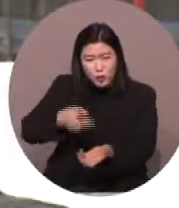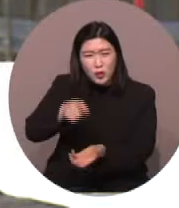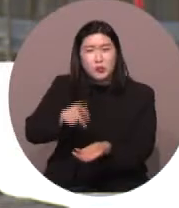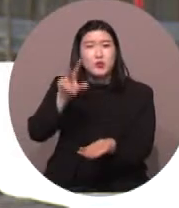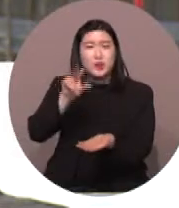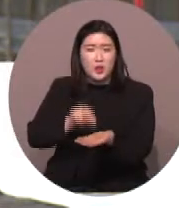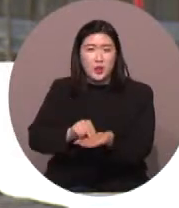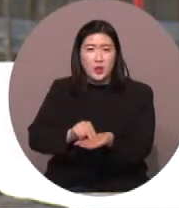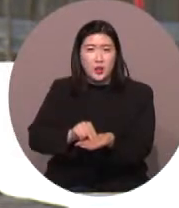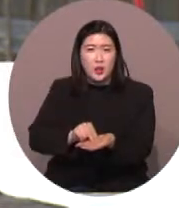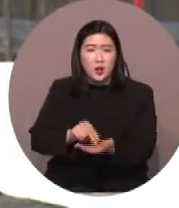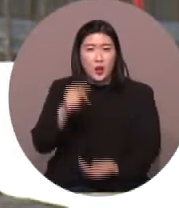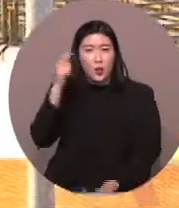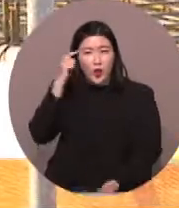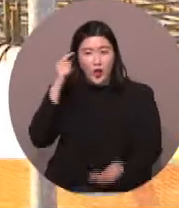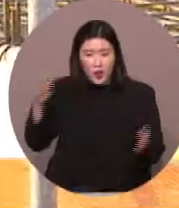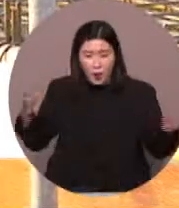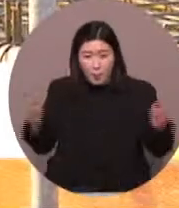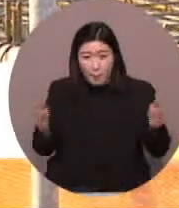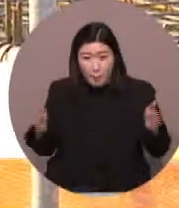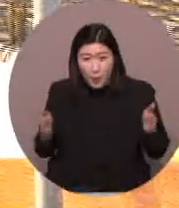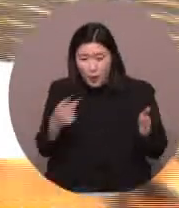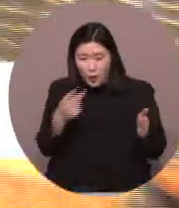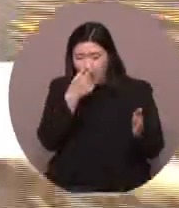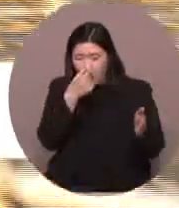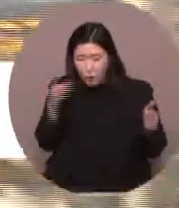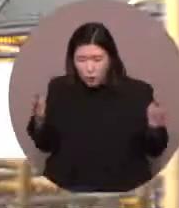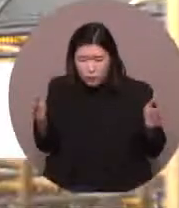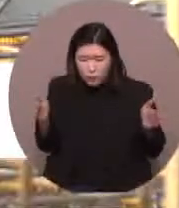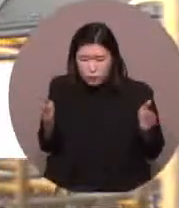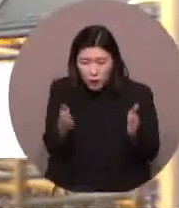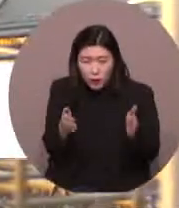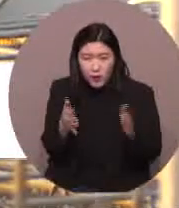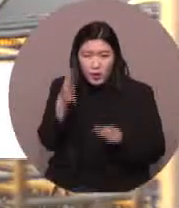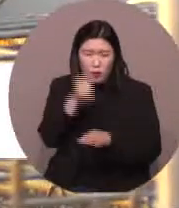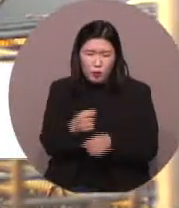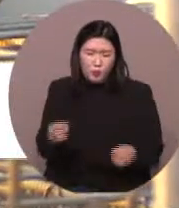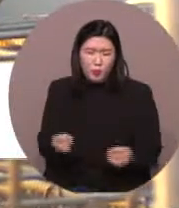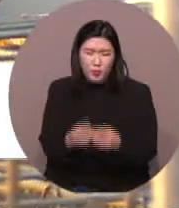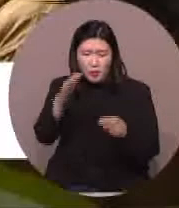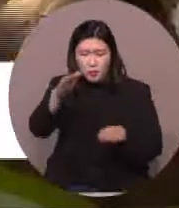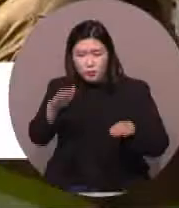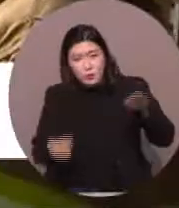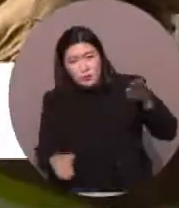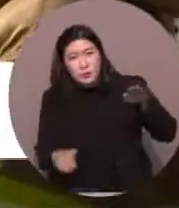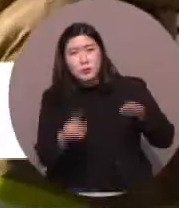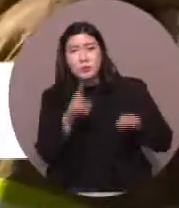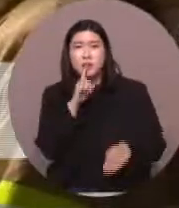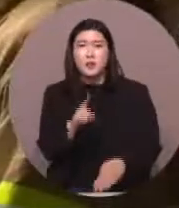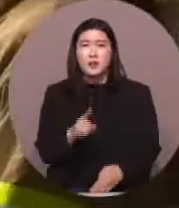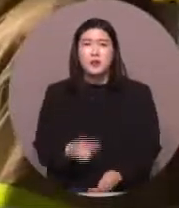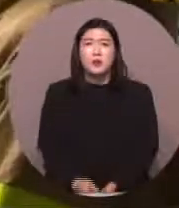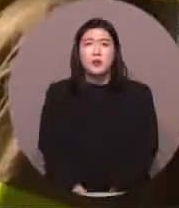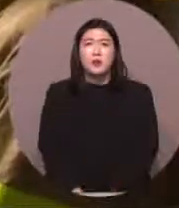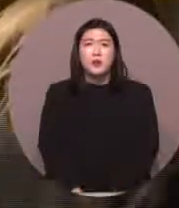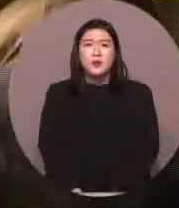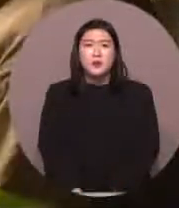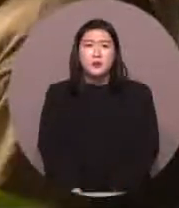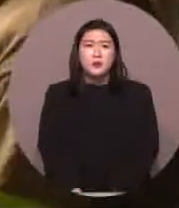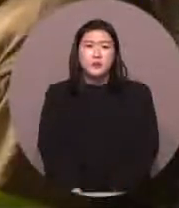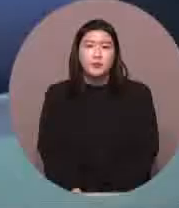건데 콘크리트 옆 벽의 압력, 즉 측압을 이겨내지 못해 바닥이 붕괴된 것으로